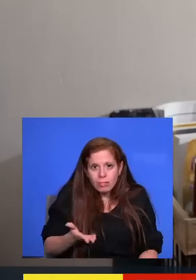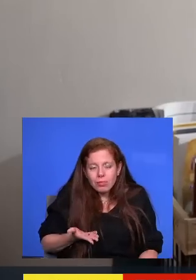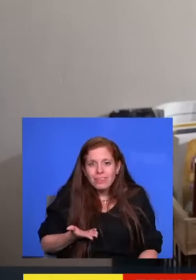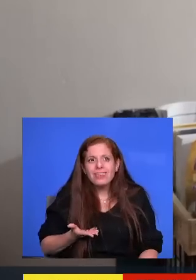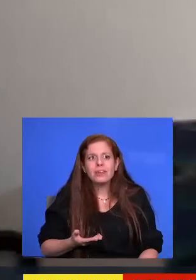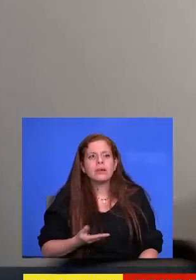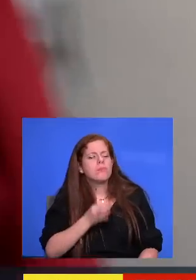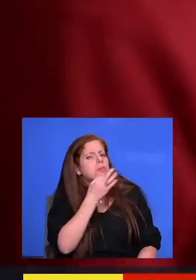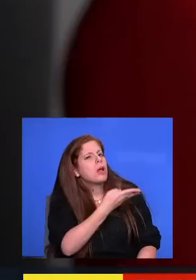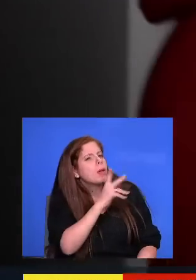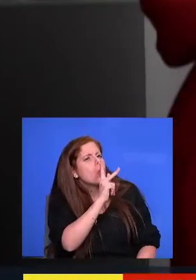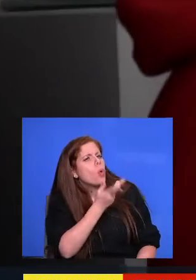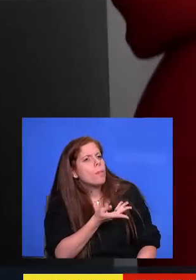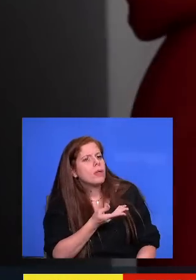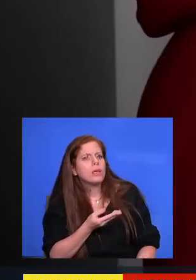בן כמה אתה, קובי?